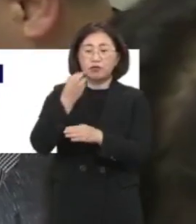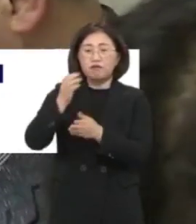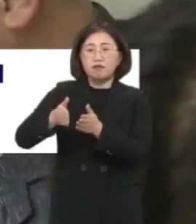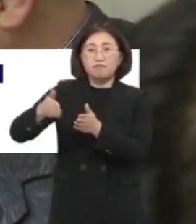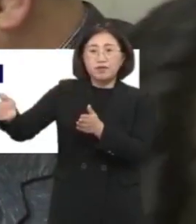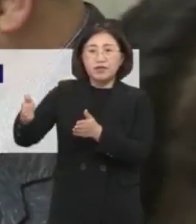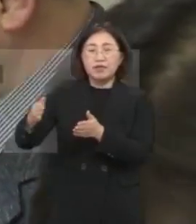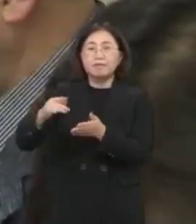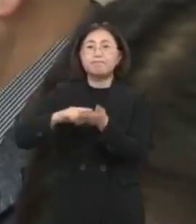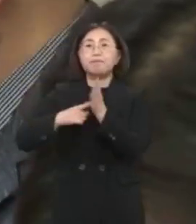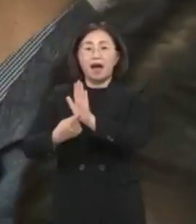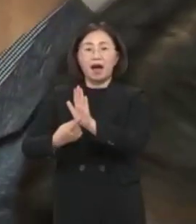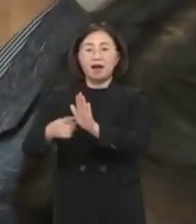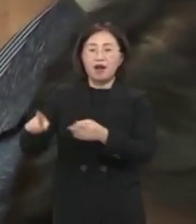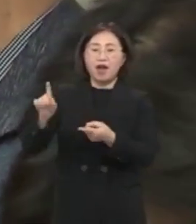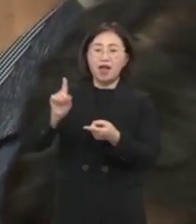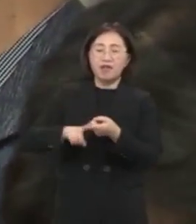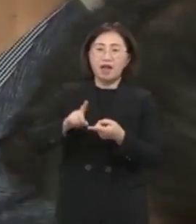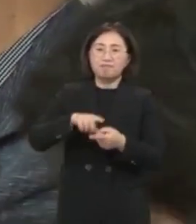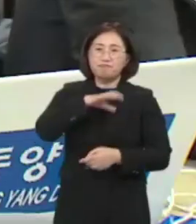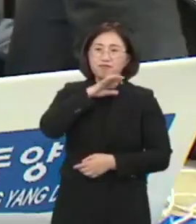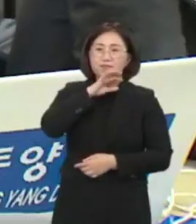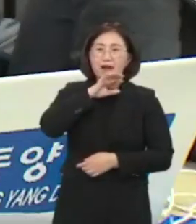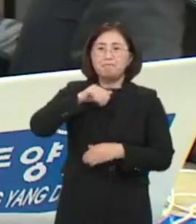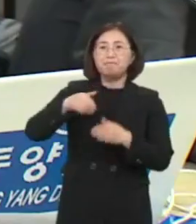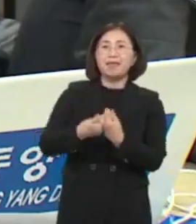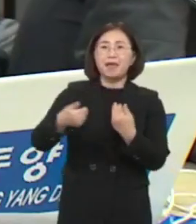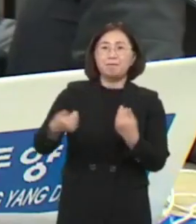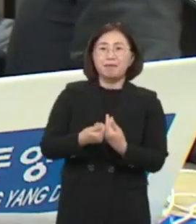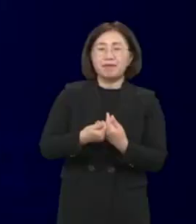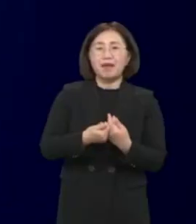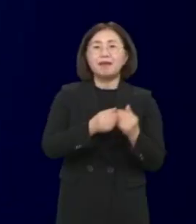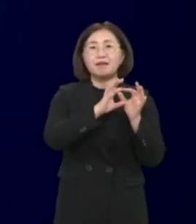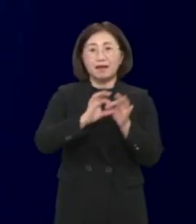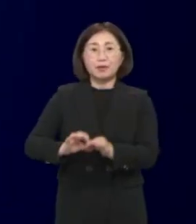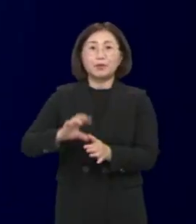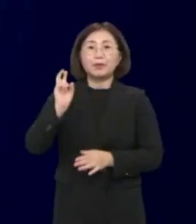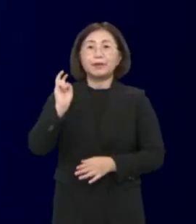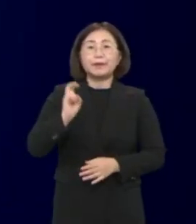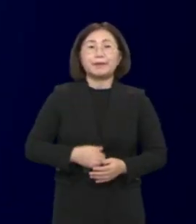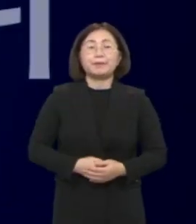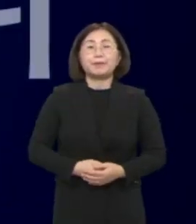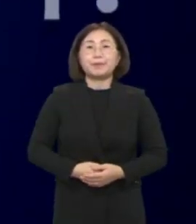반발하는 목소리는 당분간 더 거세질 전망입니다. 서울 문제가 나왔으니.